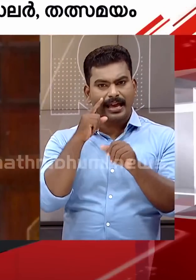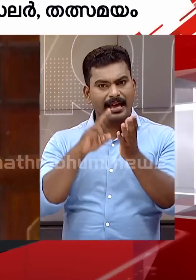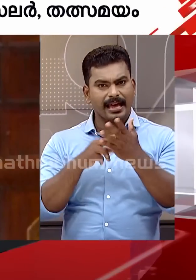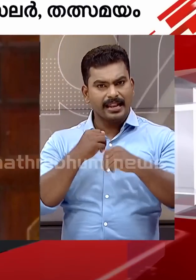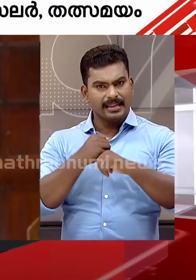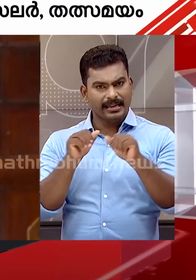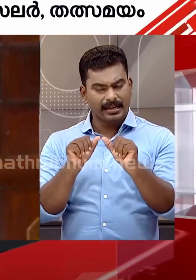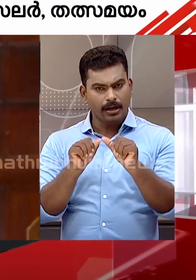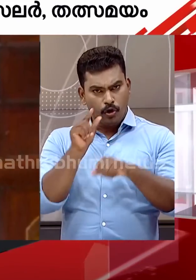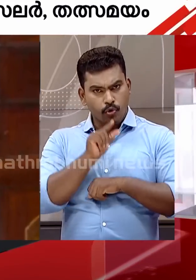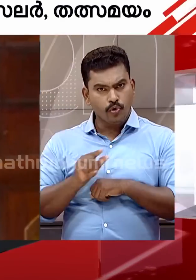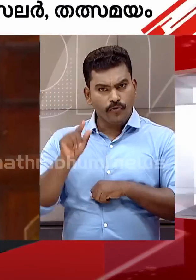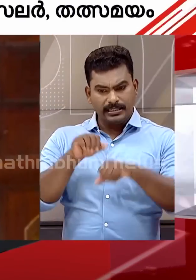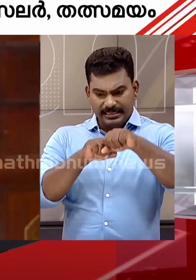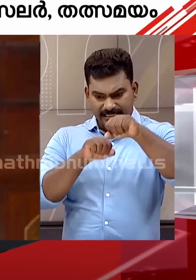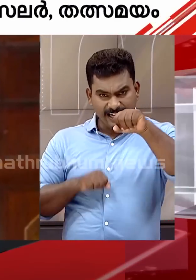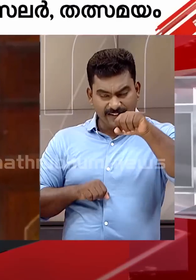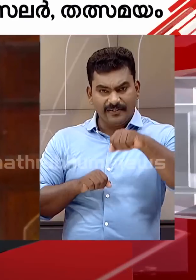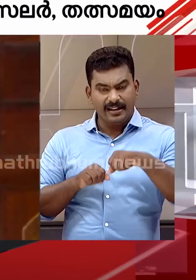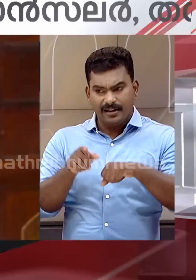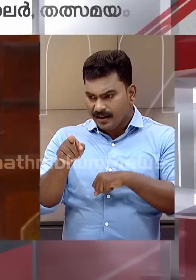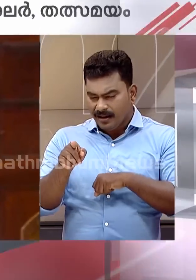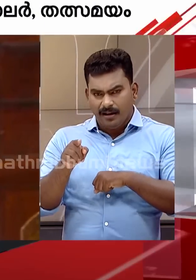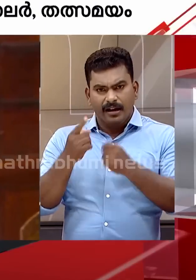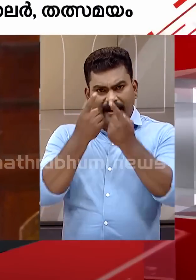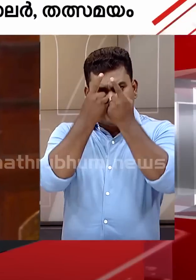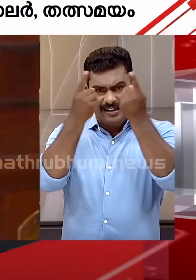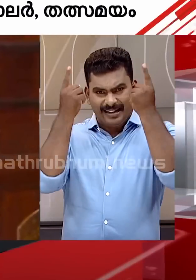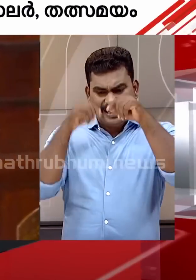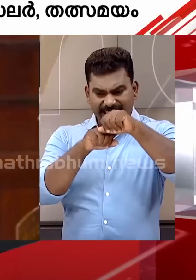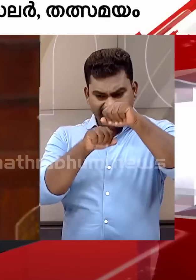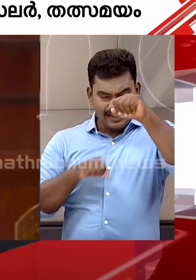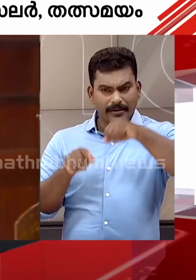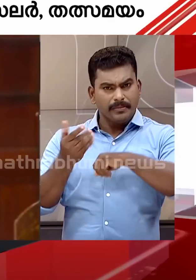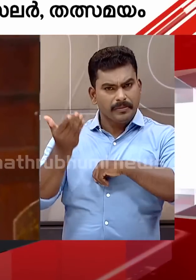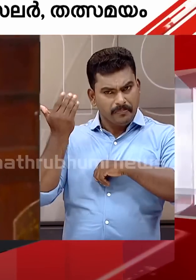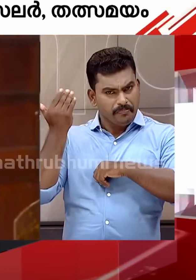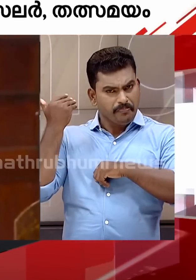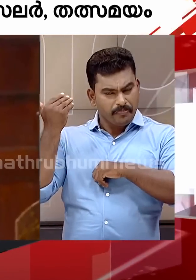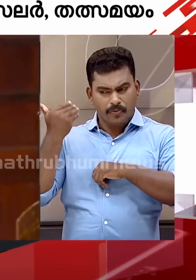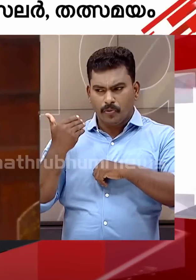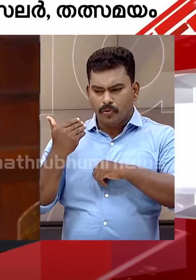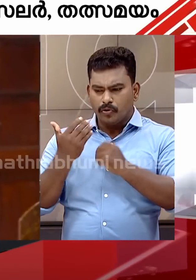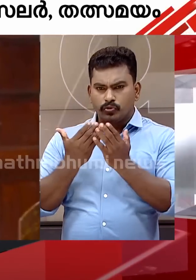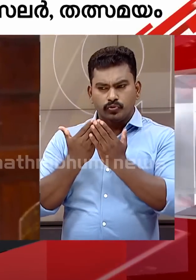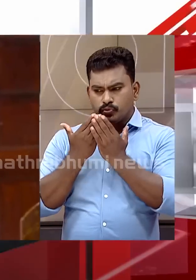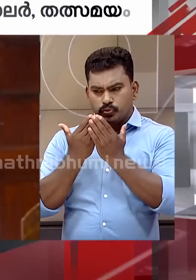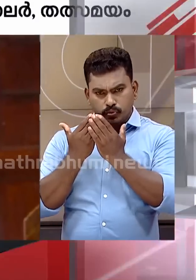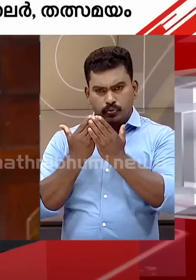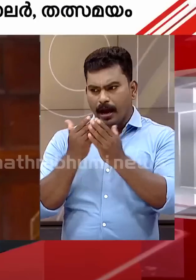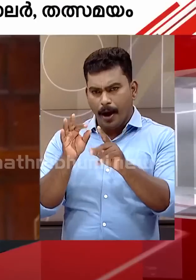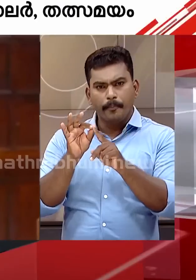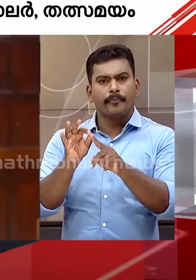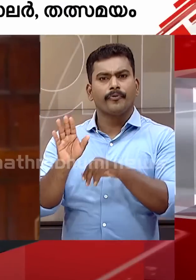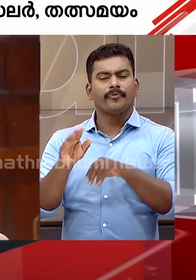സർട്ടിഫിക്കറ്റ്. ആ ഡിഗ്രി സർട്ടിഫിക്കറ്റിൽ ഇതേ കാലഘട്ടത്തിൽ തന്നെ അദ്ദേഹം അവിടെ പഠിച്ചതായിട്ടാണ് പറയുന്നത്.